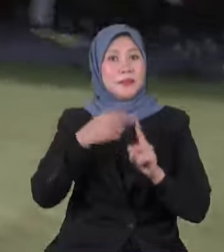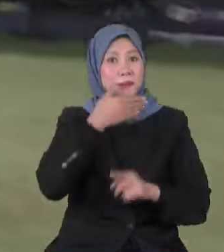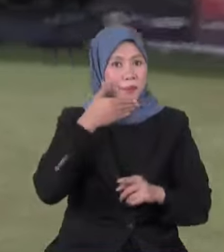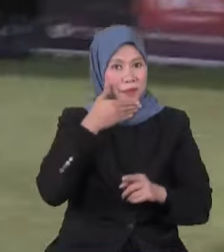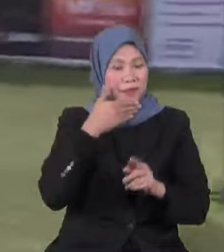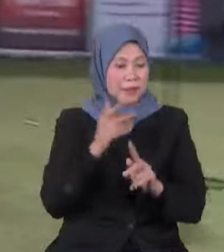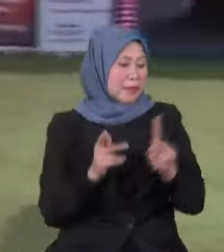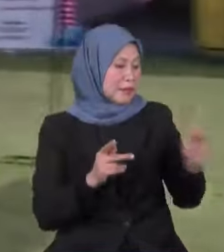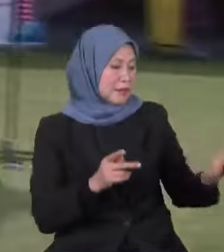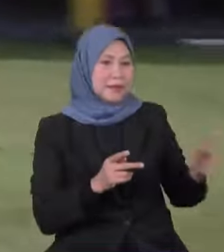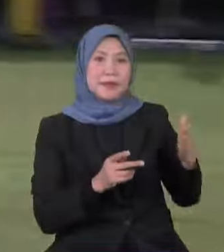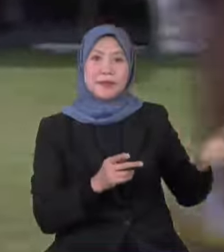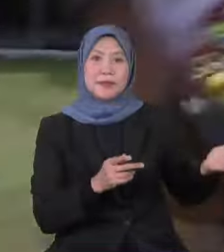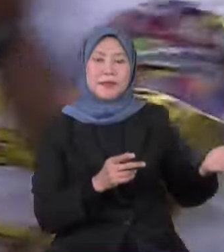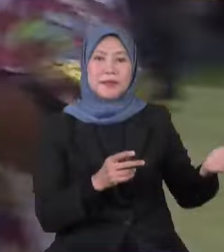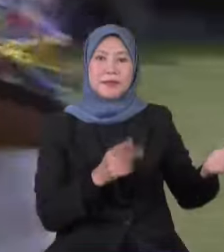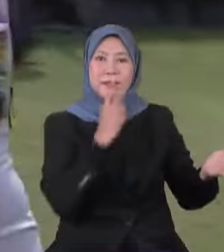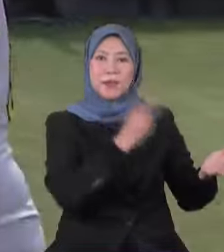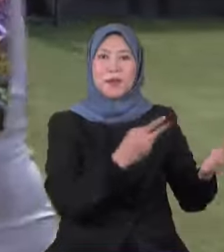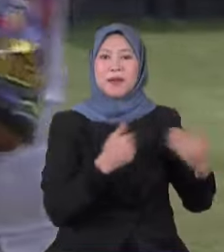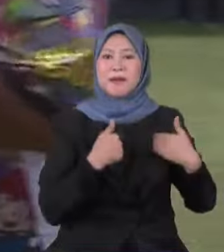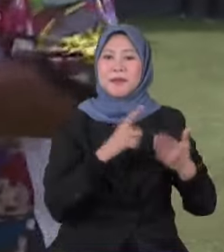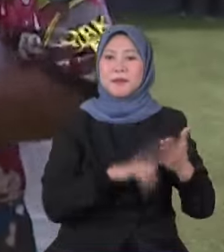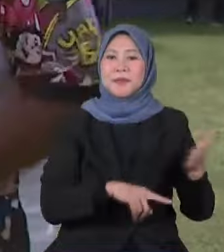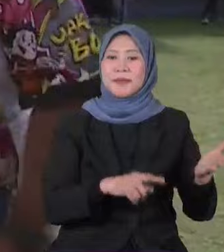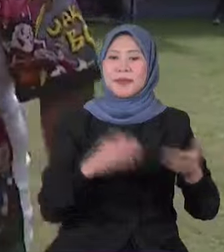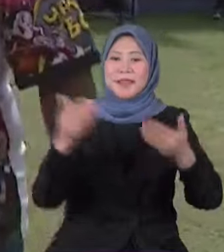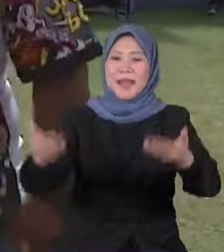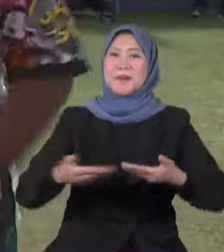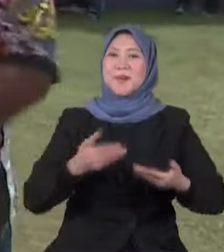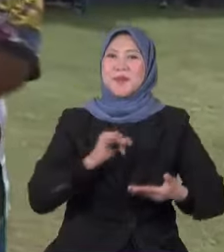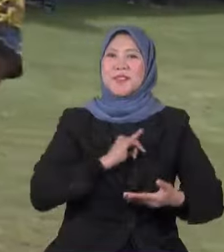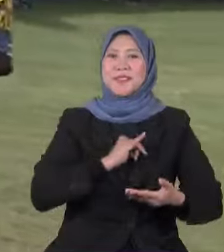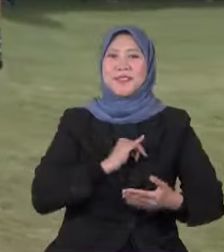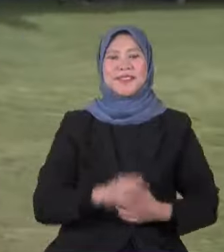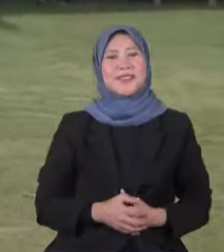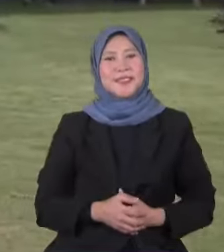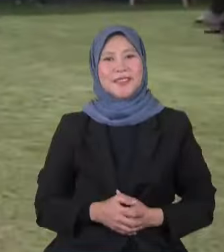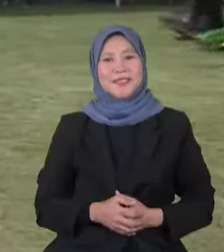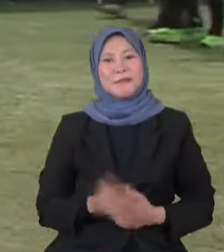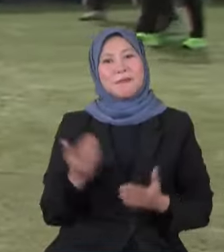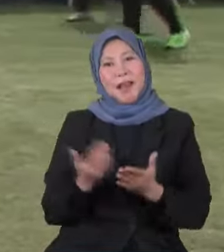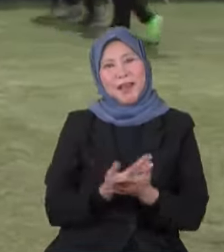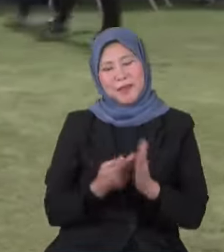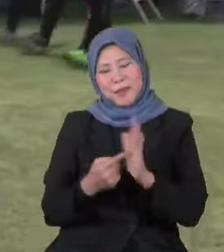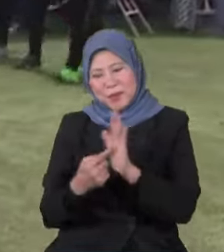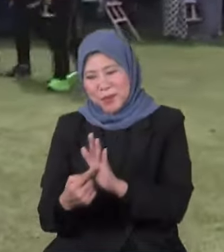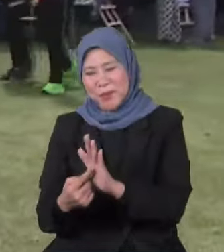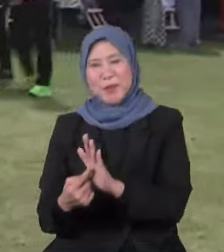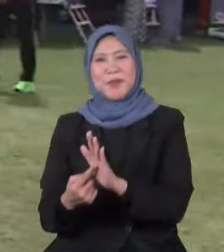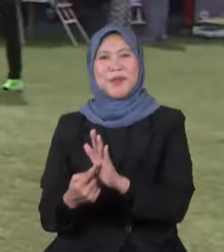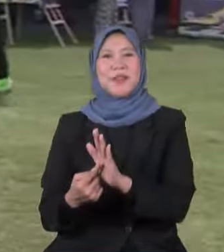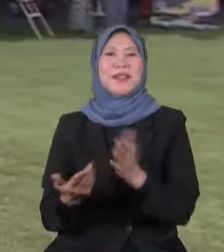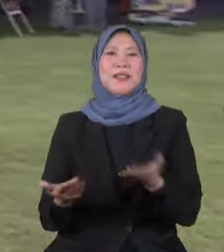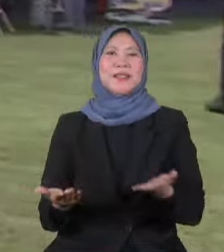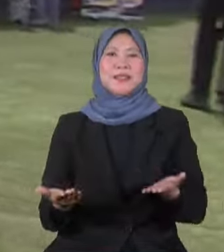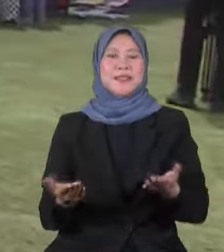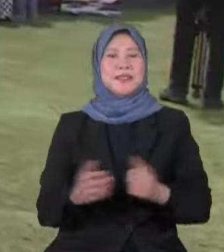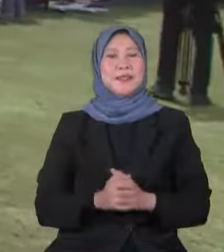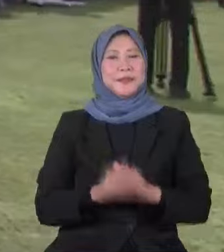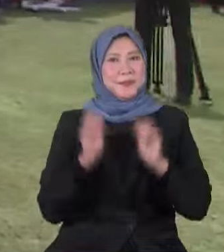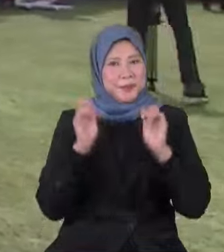di sebelah kiri ini anda akan dapat tengok. Dapat tengok tetamu saya. Okey, baru saya nak tunjuk tadi pentas tadi. Okey,